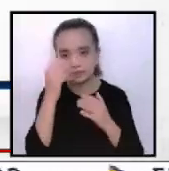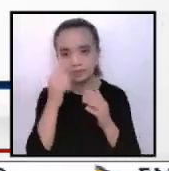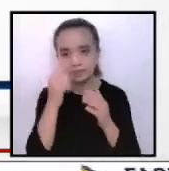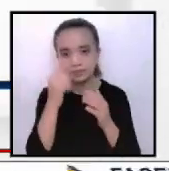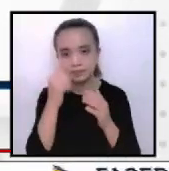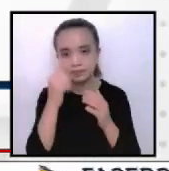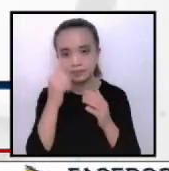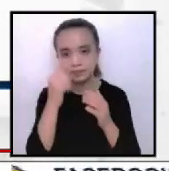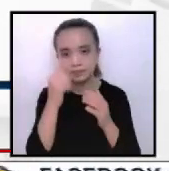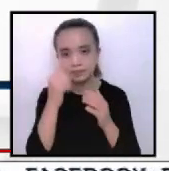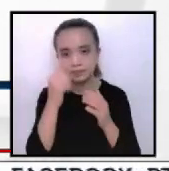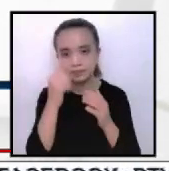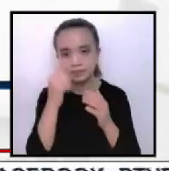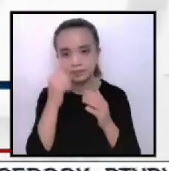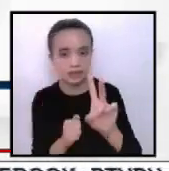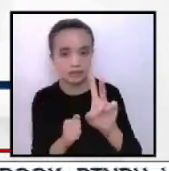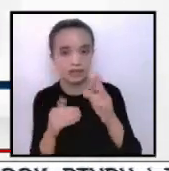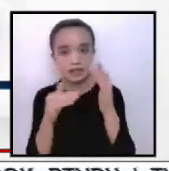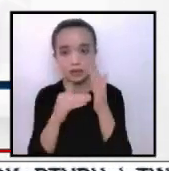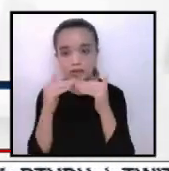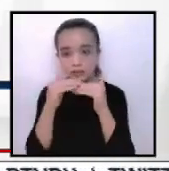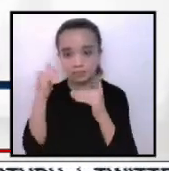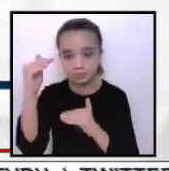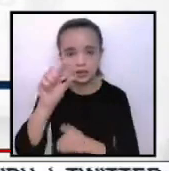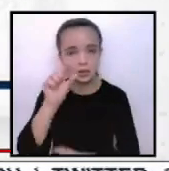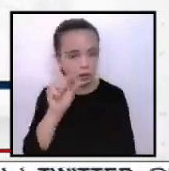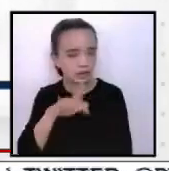47,157 ang mild, 528 ang asymptomatic,